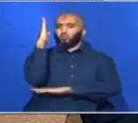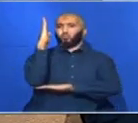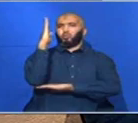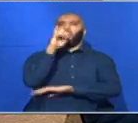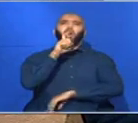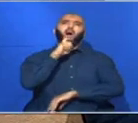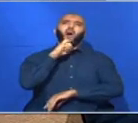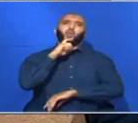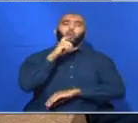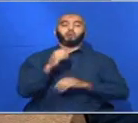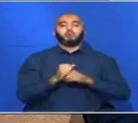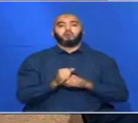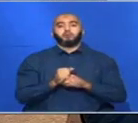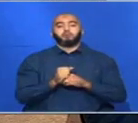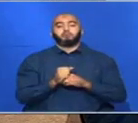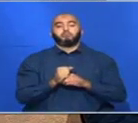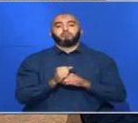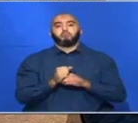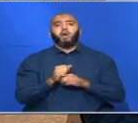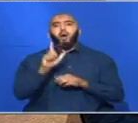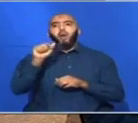ذكر الله خالي